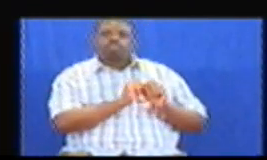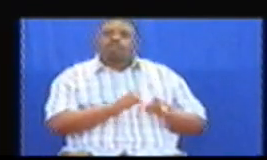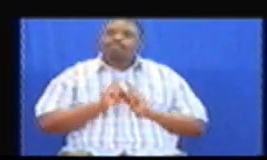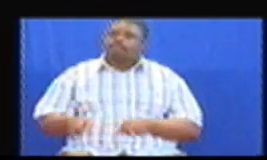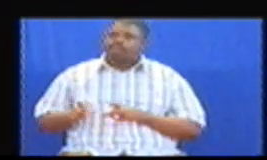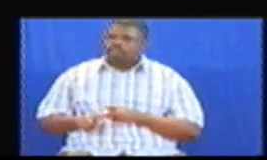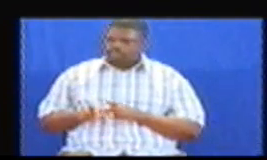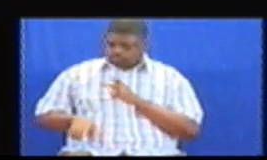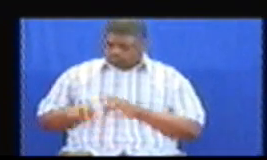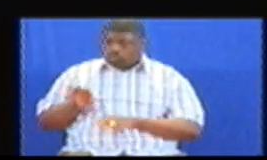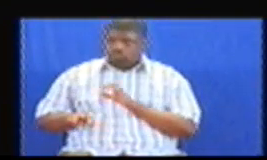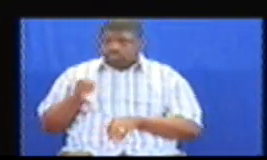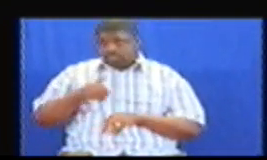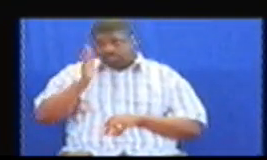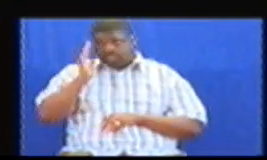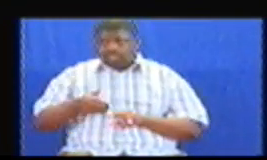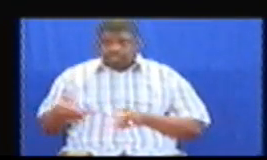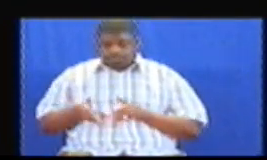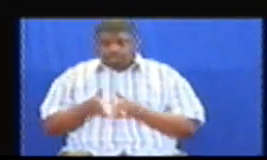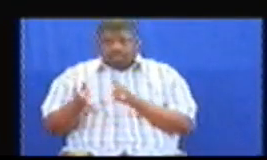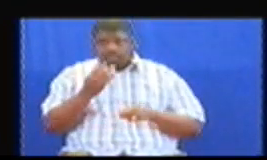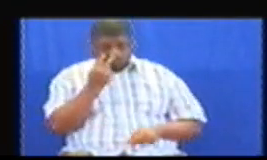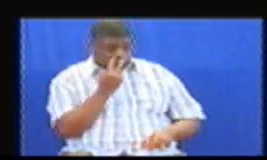uchaguzi wa serikali za mitaa